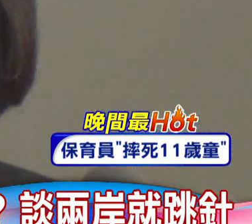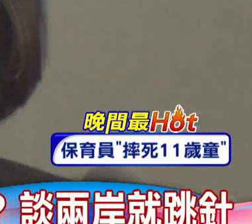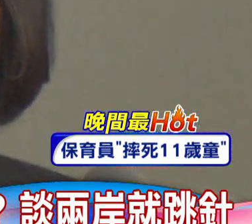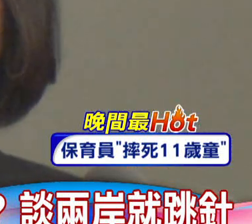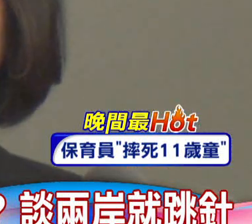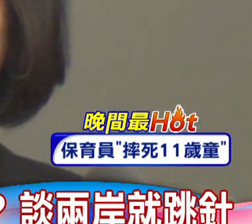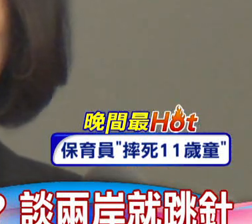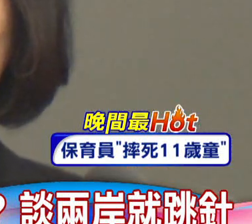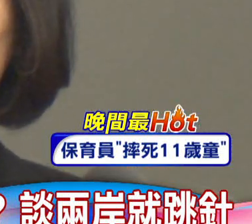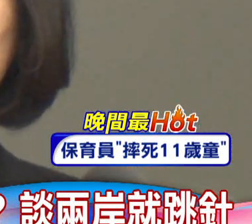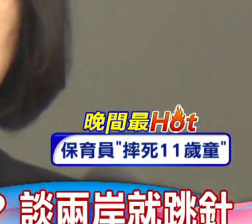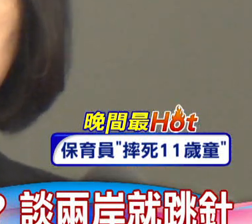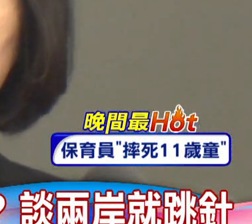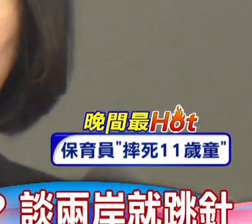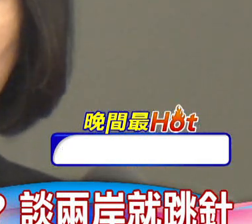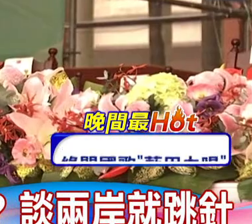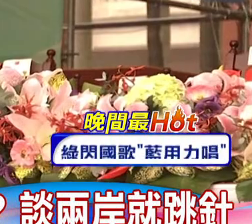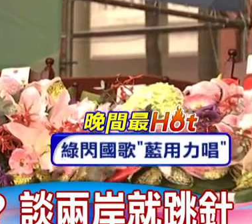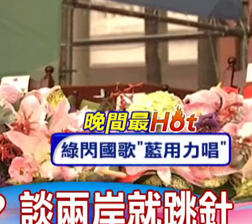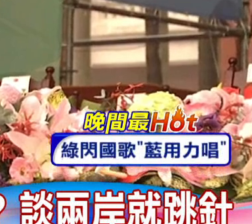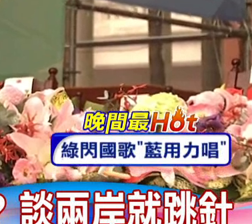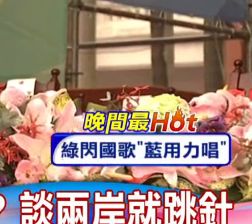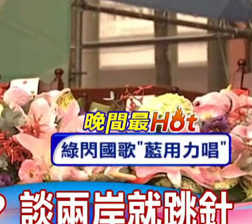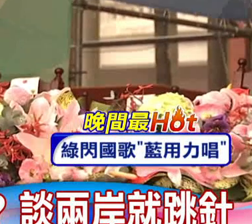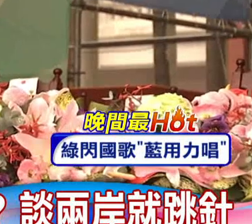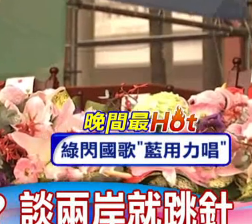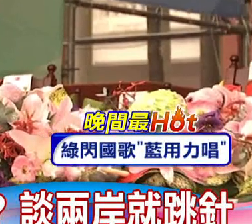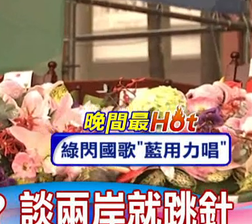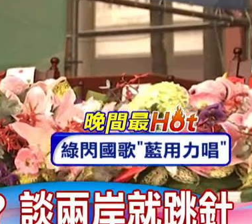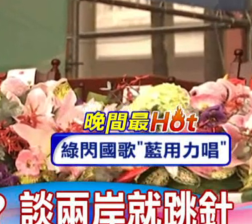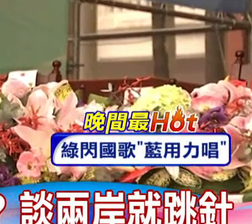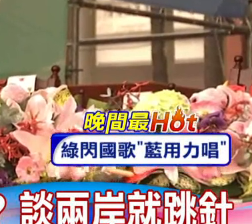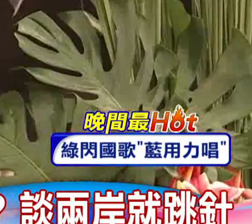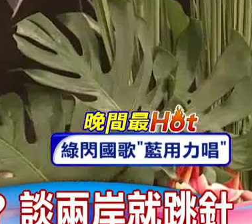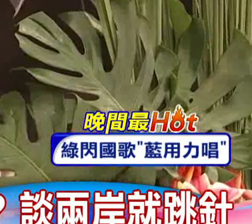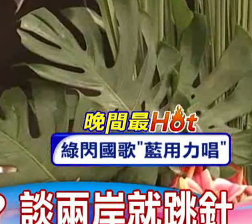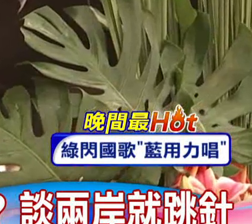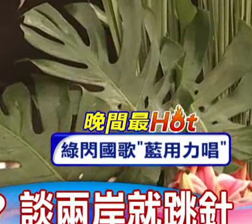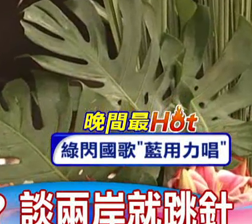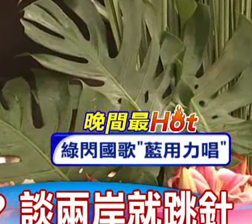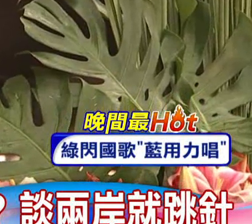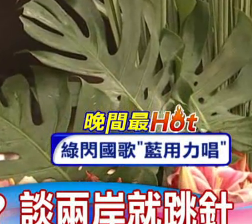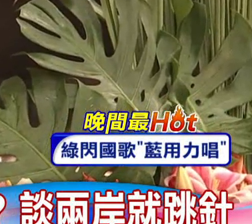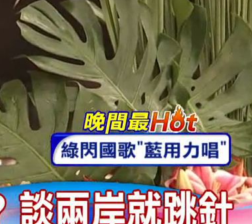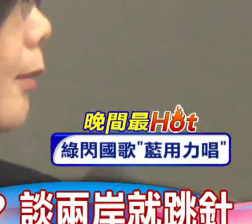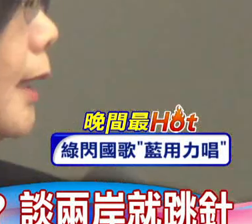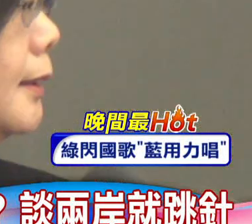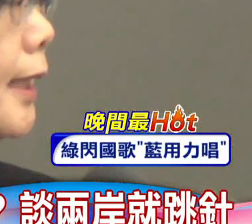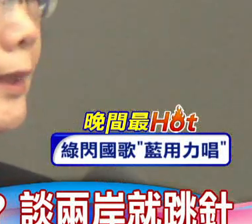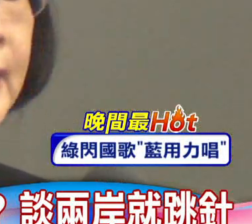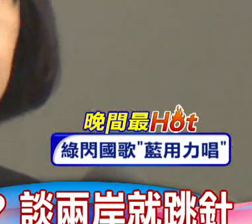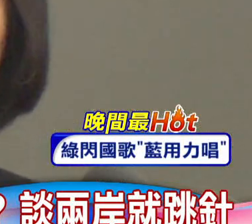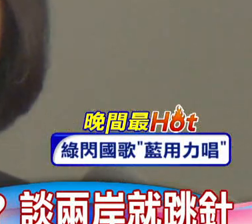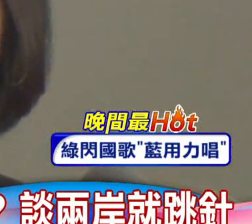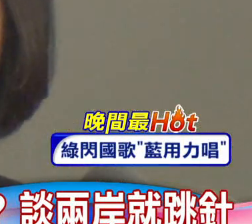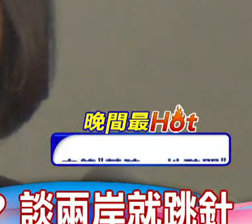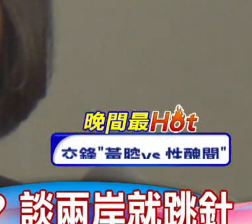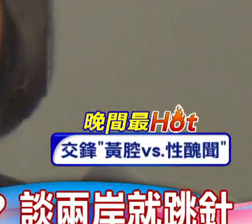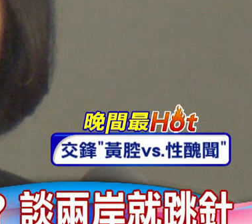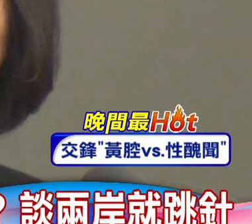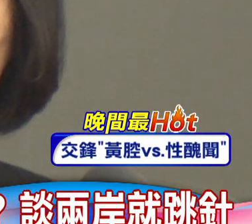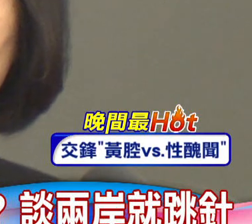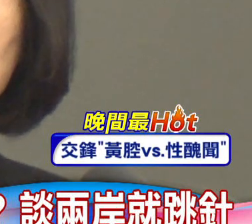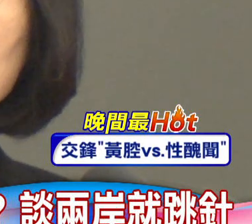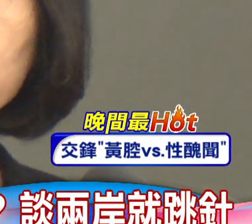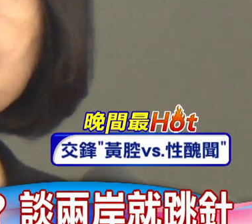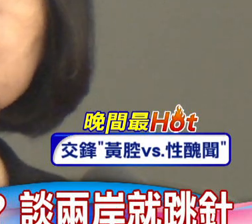统上台，眼神不断向下飘。原来讲台下放了42寸大荧幕读稿机，小英视线紧盯大